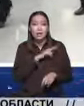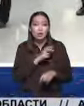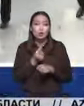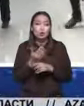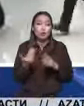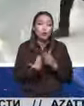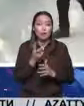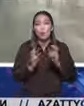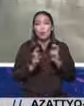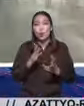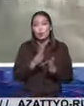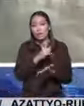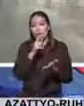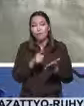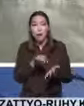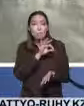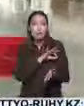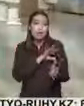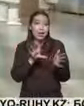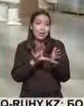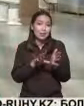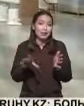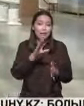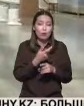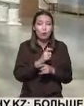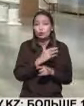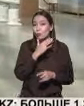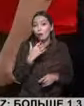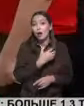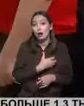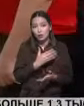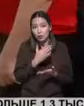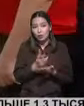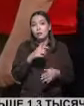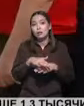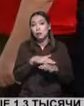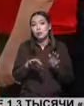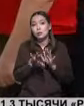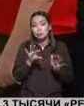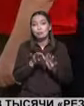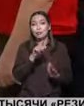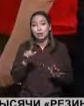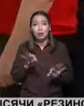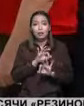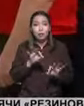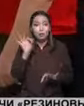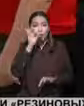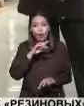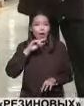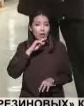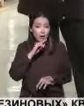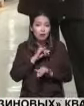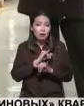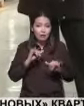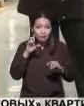новых производств. Вопрос потребления электроэнергии для многих из них очень актуальный. Народные избранники рассказали об экономическом